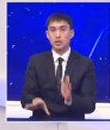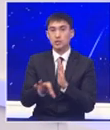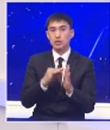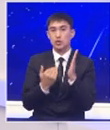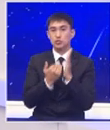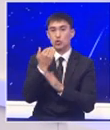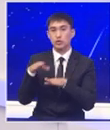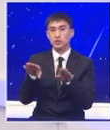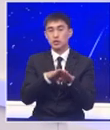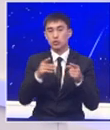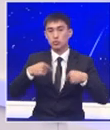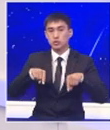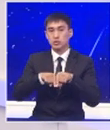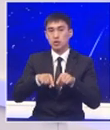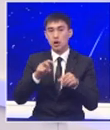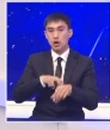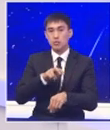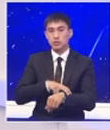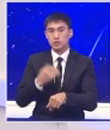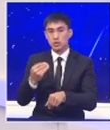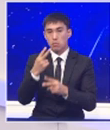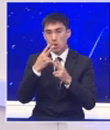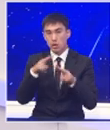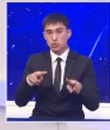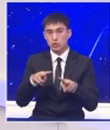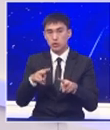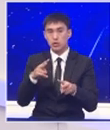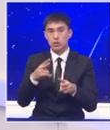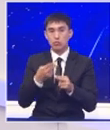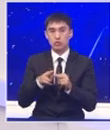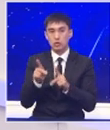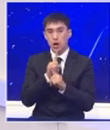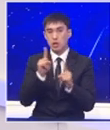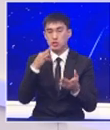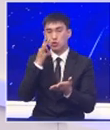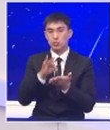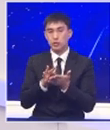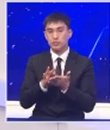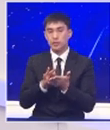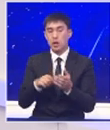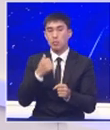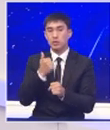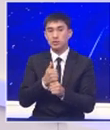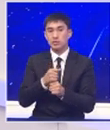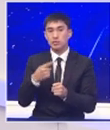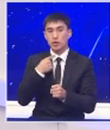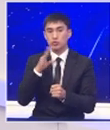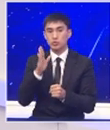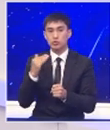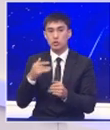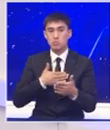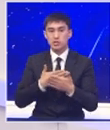Сайлау жоғары деңгейде ұйымдастырылды. Комиссия мүшелерде байқаушылар да бұл іске айрықша жауапкершілікпен қарайды. Бастысы дауыс